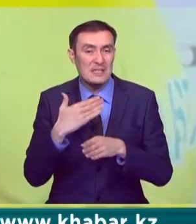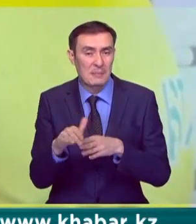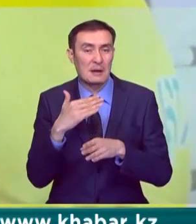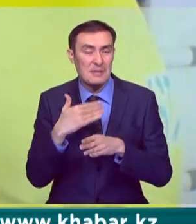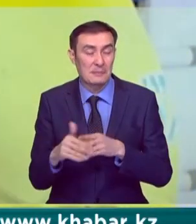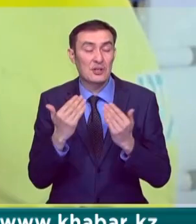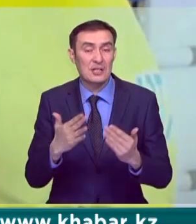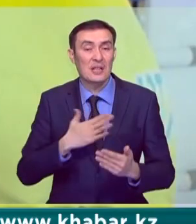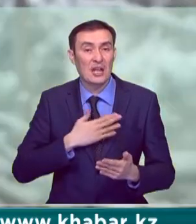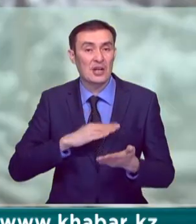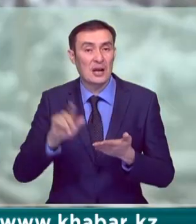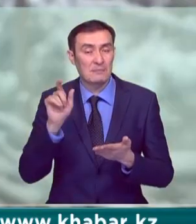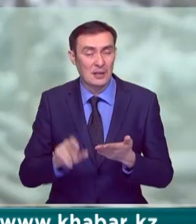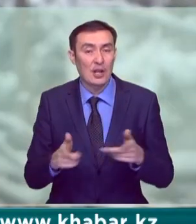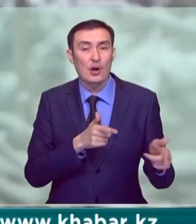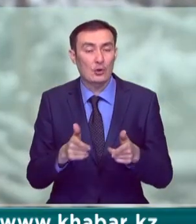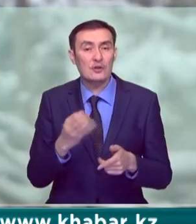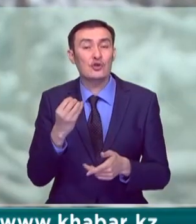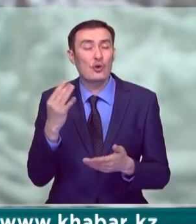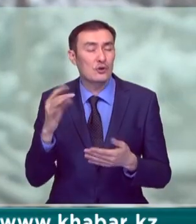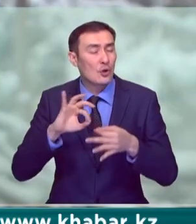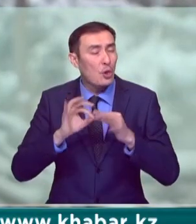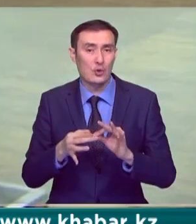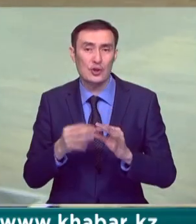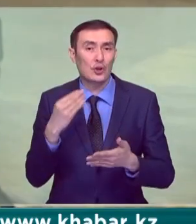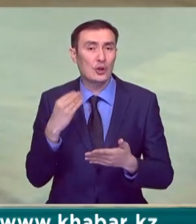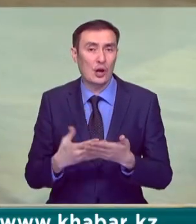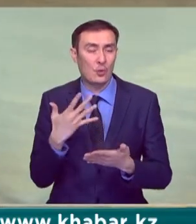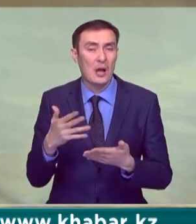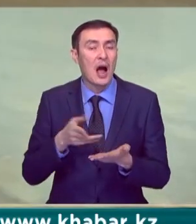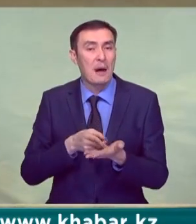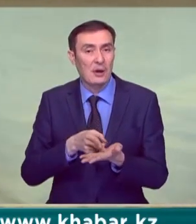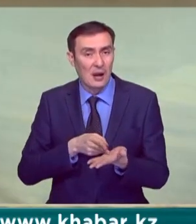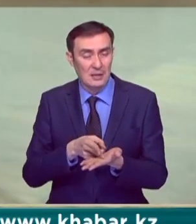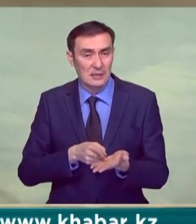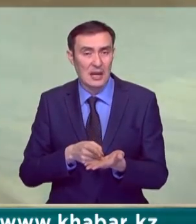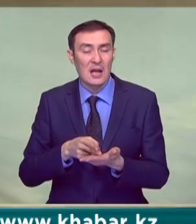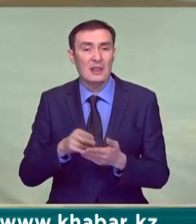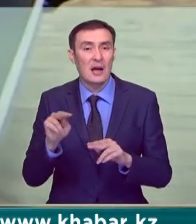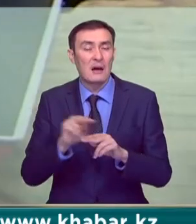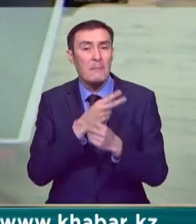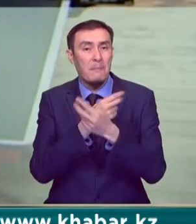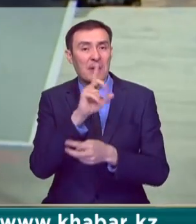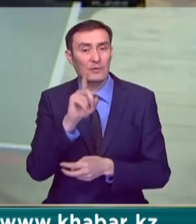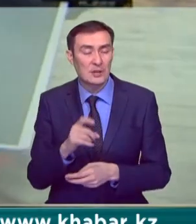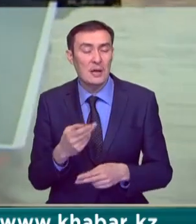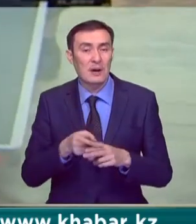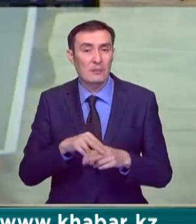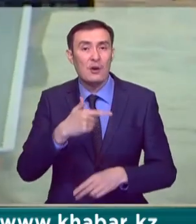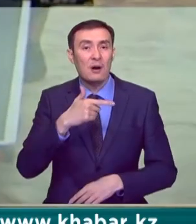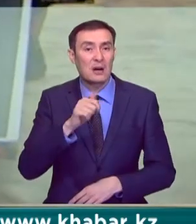другой сейчас наши коллеги которые всякие еще одной сложной и дорогостоящей операции на позвоночнике и калина не